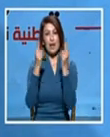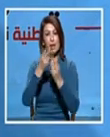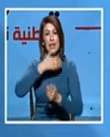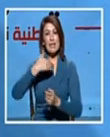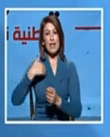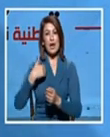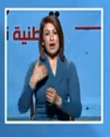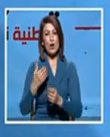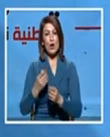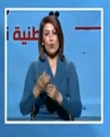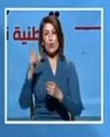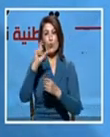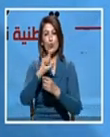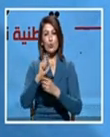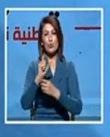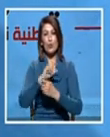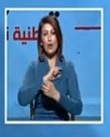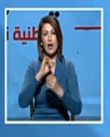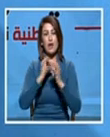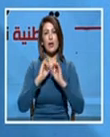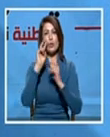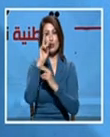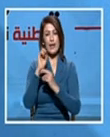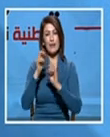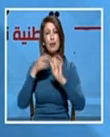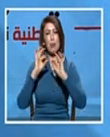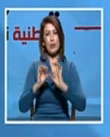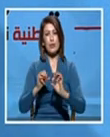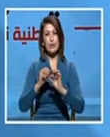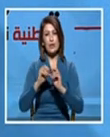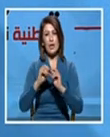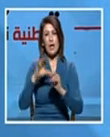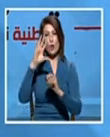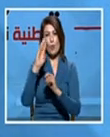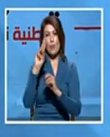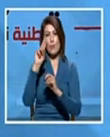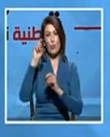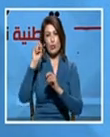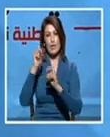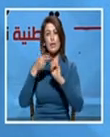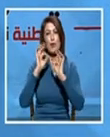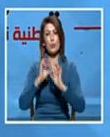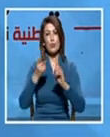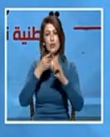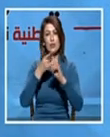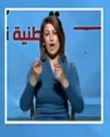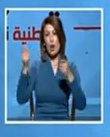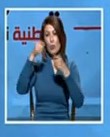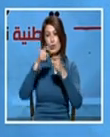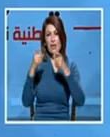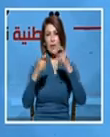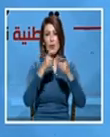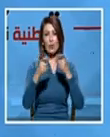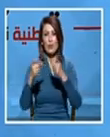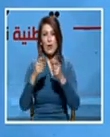والصندوق الدولي للامم المتحده قاعدين نخدموا مع بعضنا وعملنا دي جروب اللي فيهم اوسي بيان رعايه